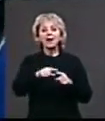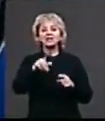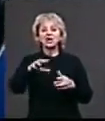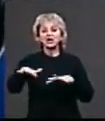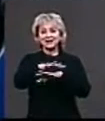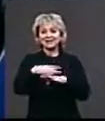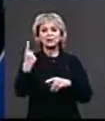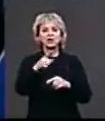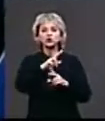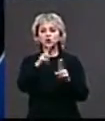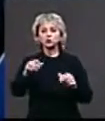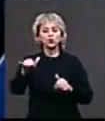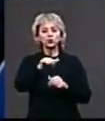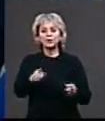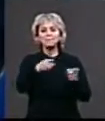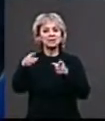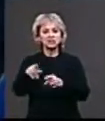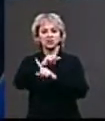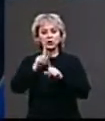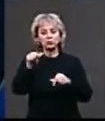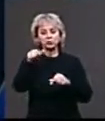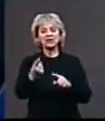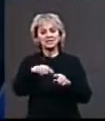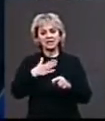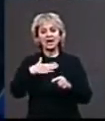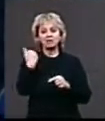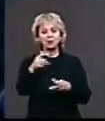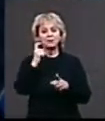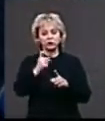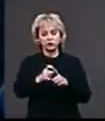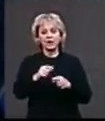рынок, первое, никто никуда переносить не будет. Это я вам обещаю.